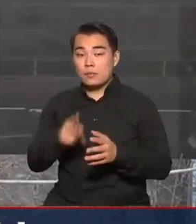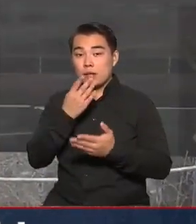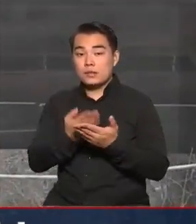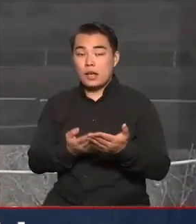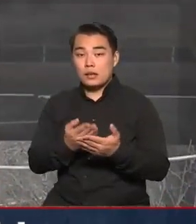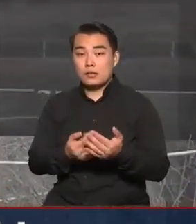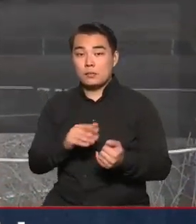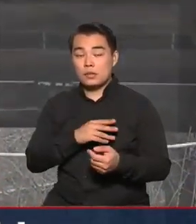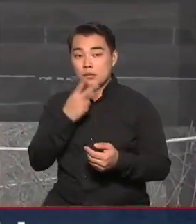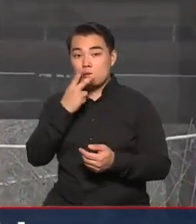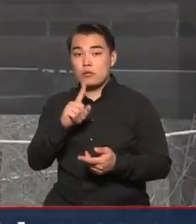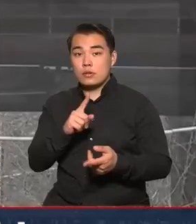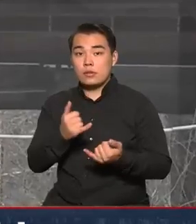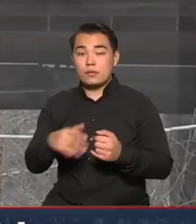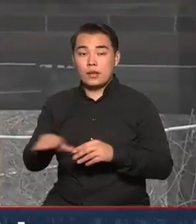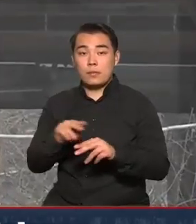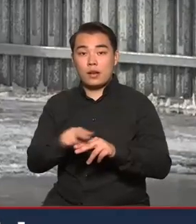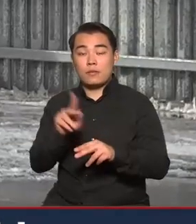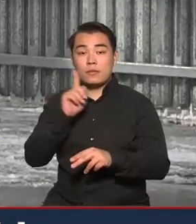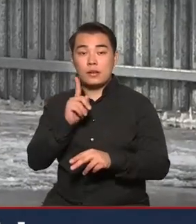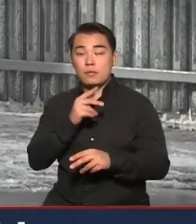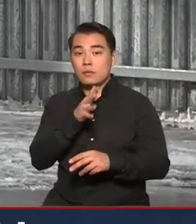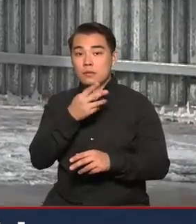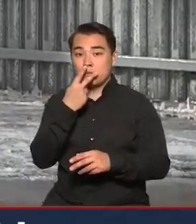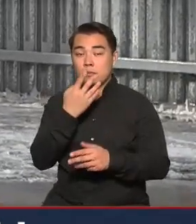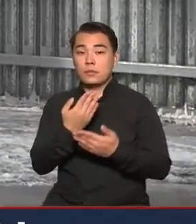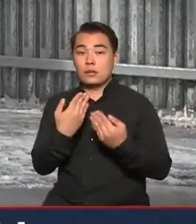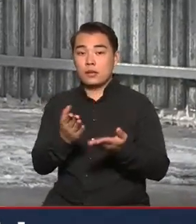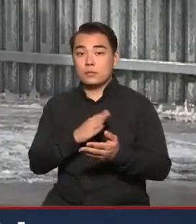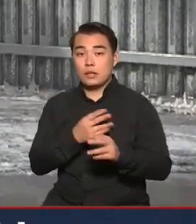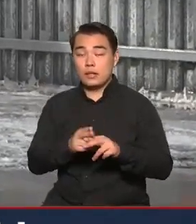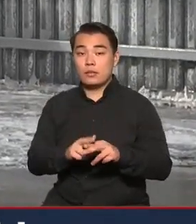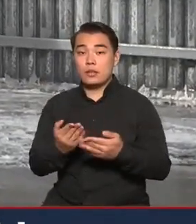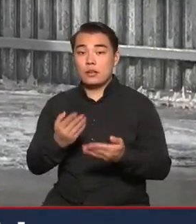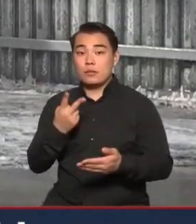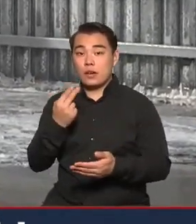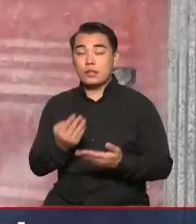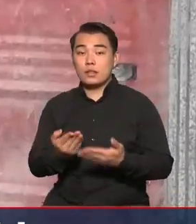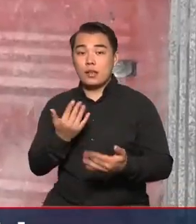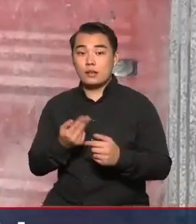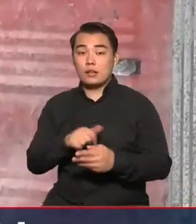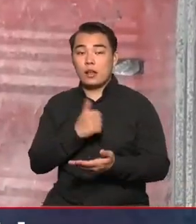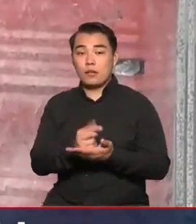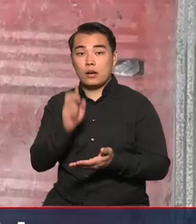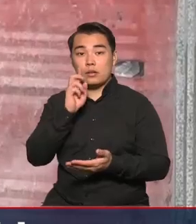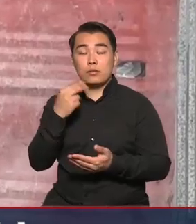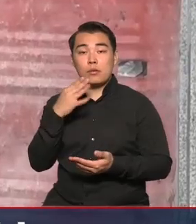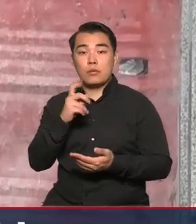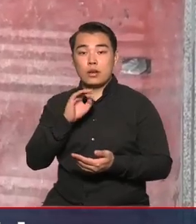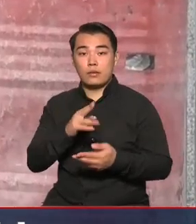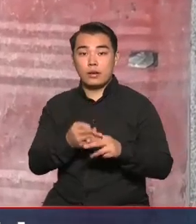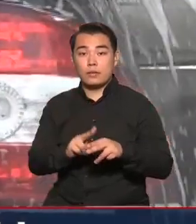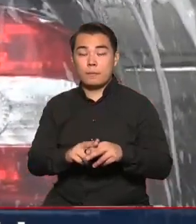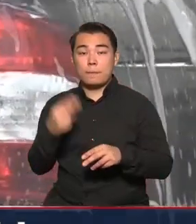кеңесте қаралды. Оларға жағдай түзетуге уақыт берілді. Айта кетейік, осыдан 2 күн бұрын мемлекет басшысы Қасым Жомарт